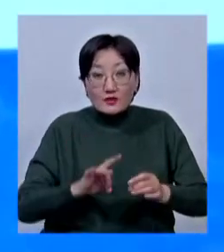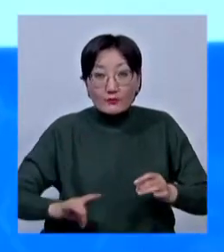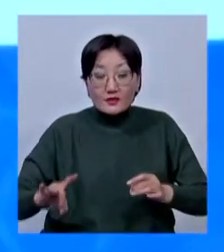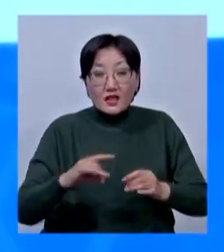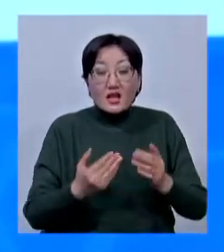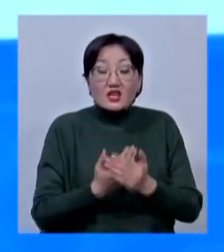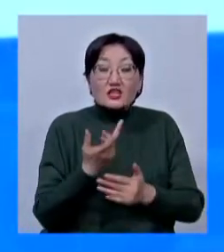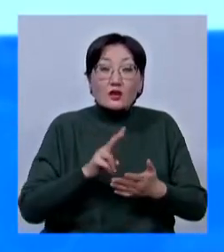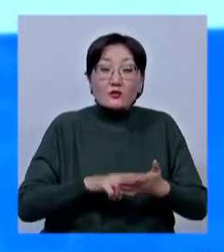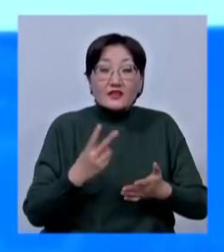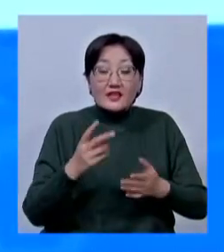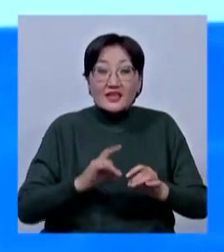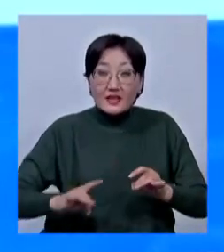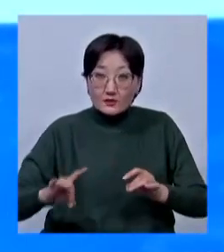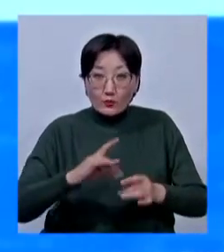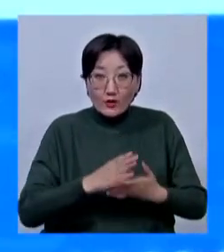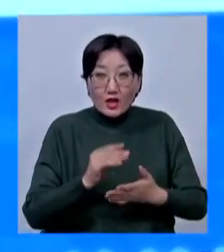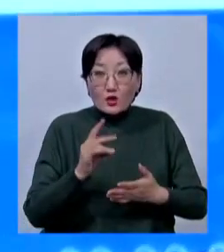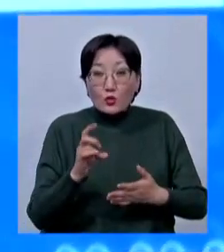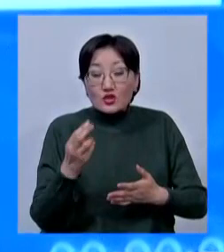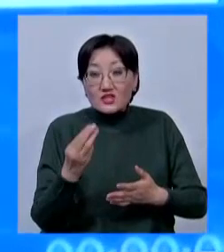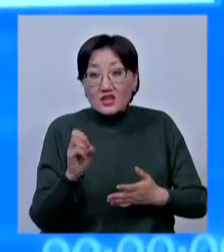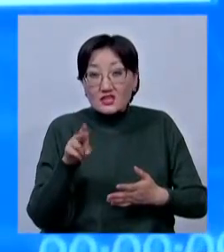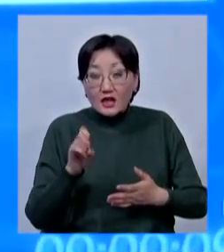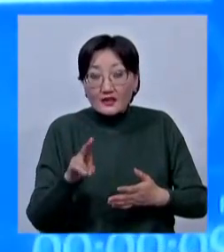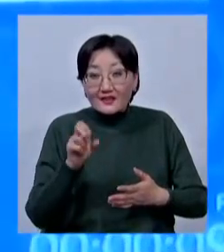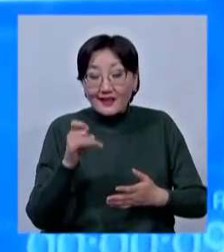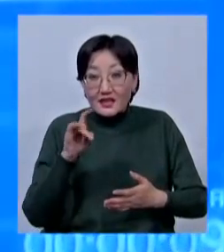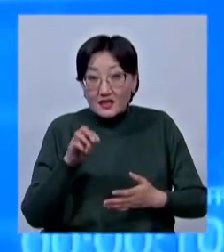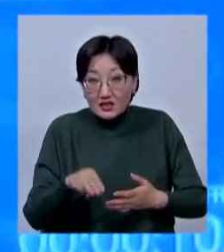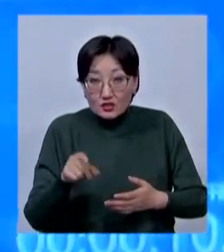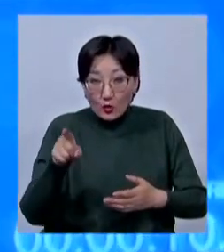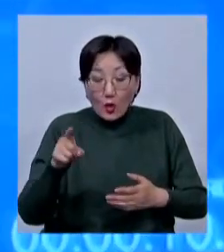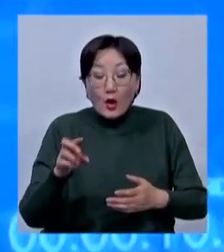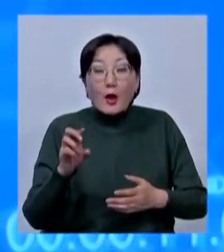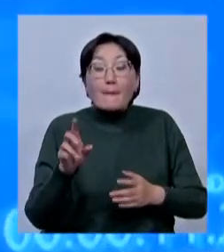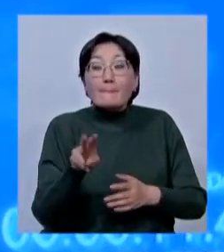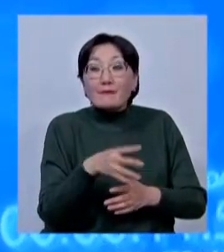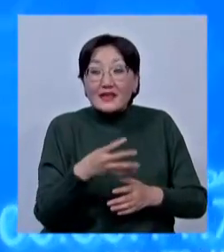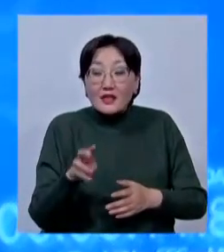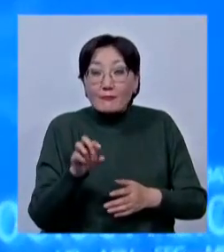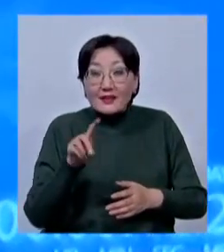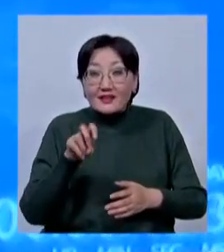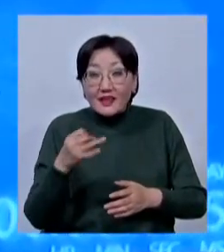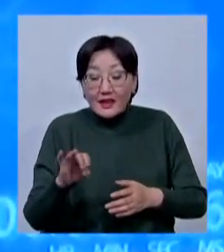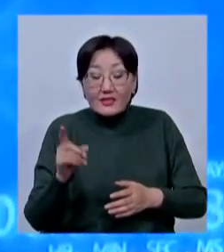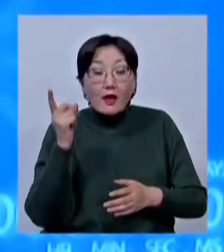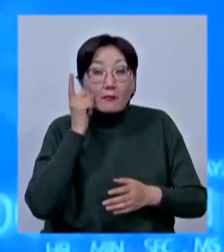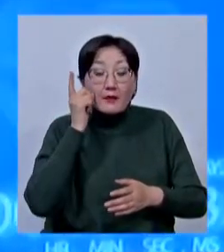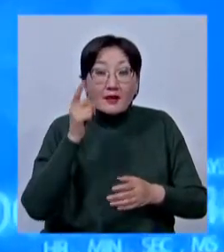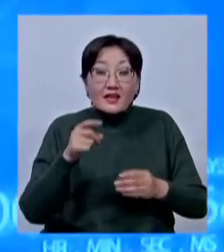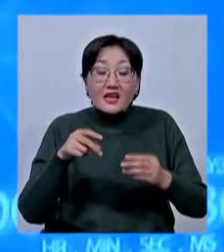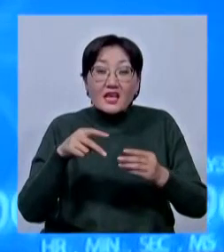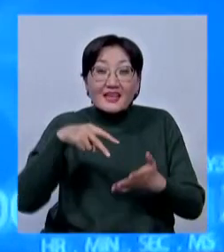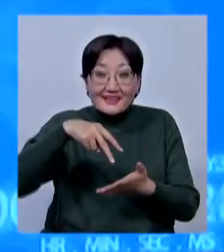жаңадан қосылған екі микрорайон бар. Нұршашқан, Қайрат, сол жерге Билайнның кәдімгі мобильді станциясы орнатылды.